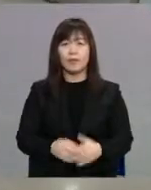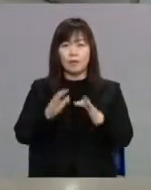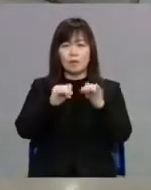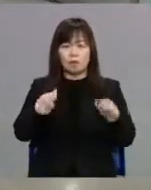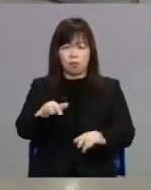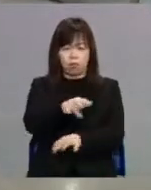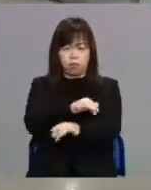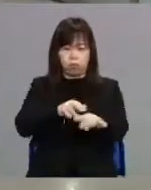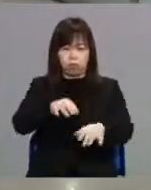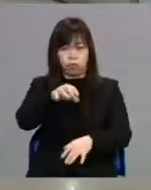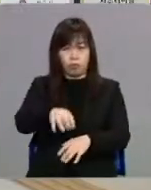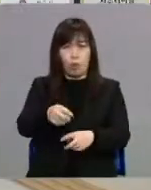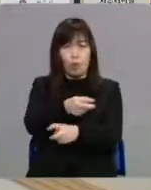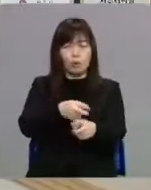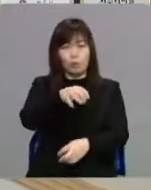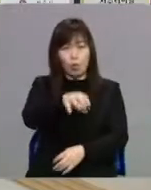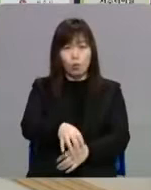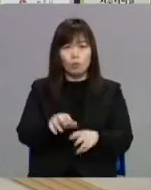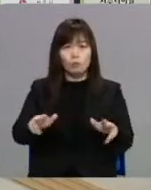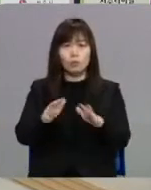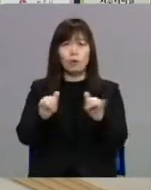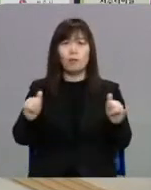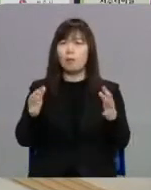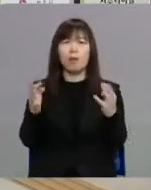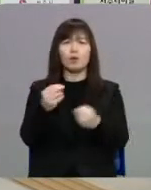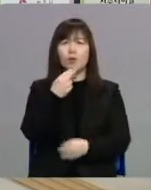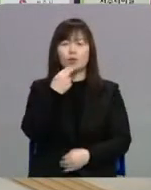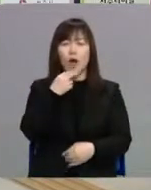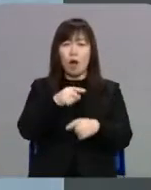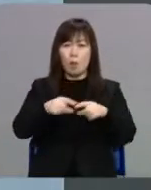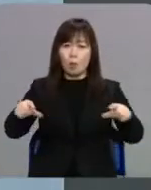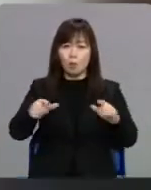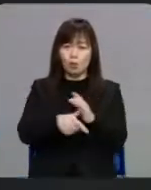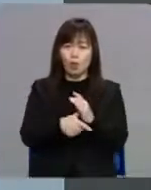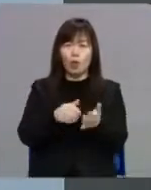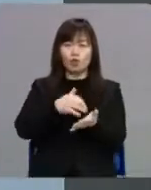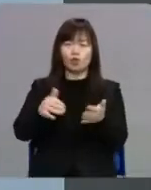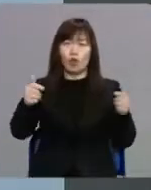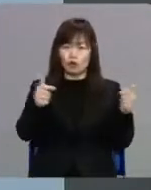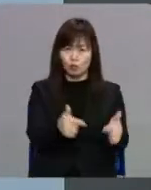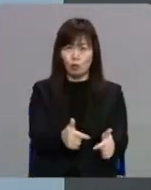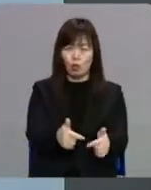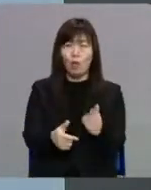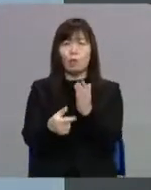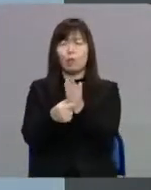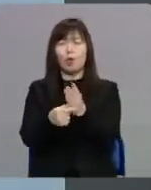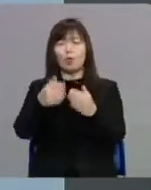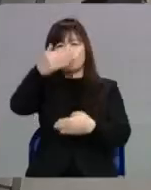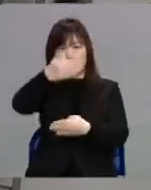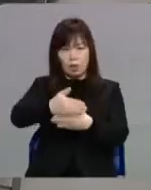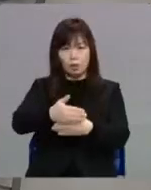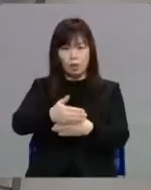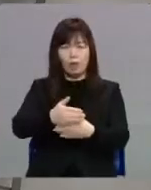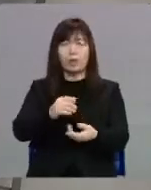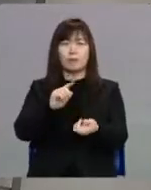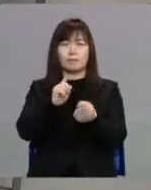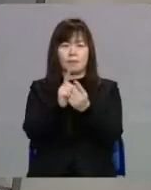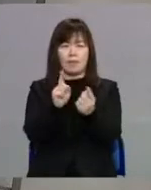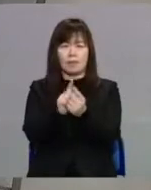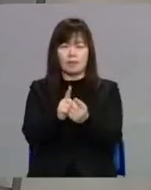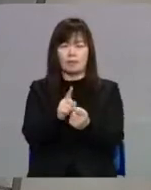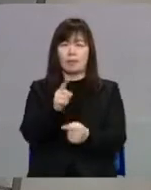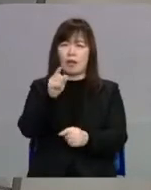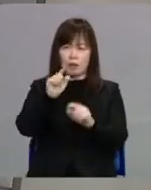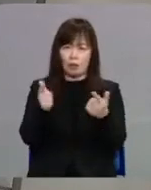귀성객들로 붐볐을 버스터미널이 한산합니다. 평소보다 운행 횟수도 준 데다 매표소도 문을 닫은 채 비대면으로